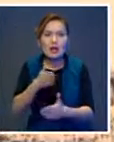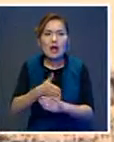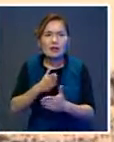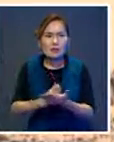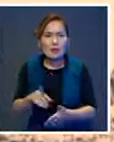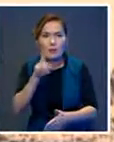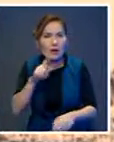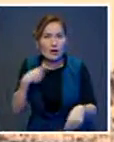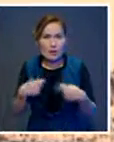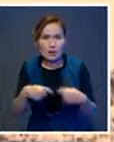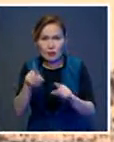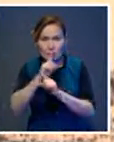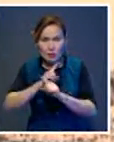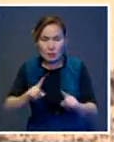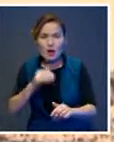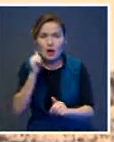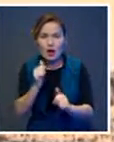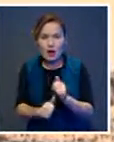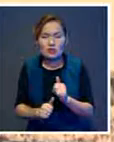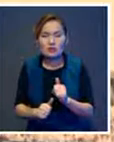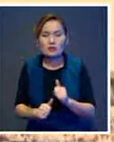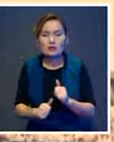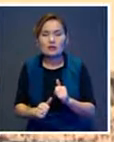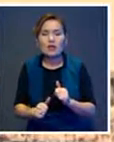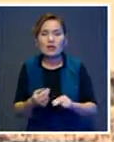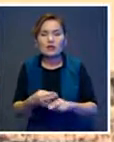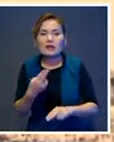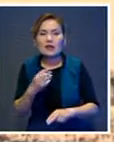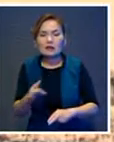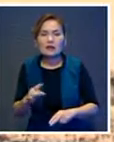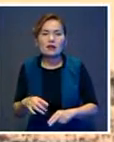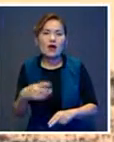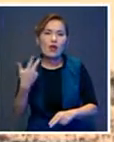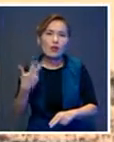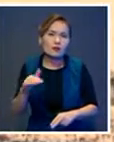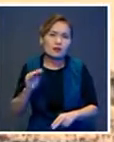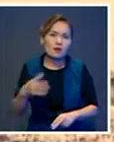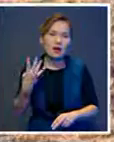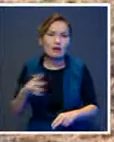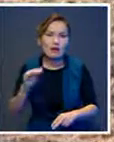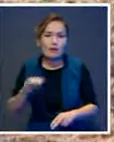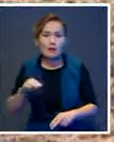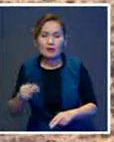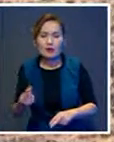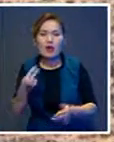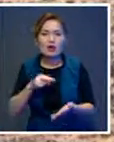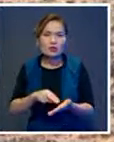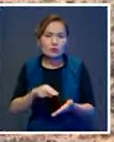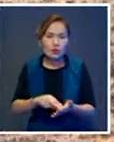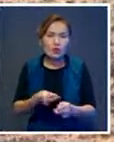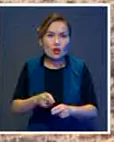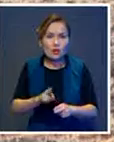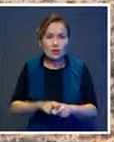Бағасы 40 мың теңге, 38 мың теңгеге дейін түсіп отыр. Оны кішкене сәл шыдау керек. Біз